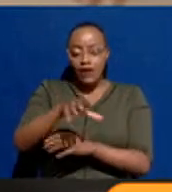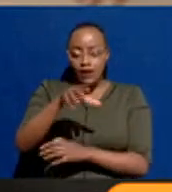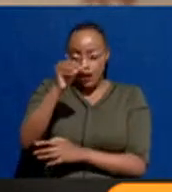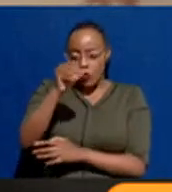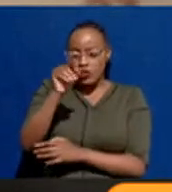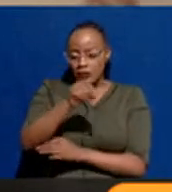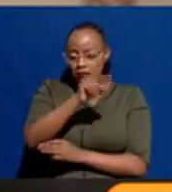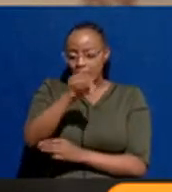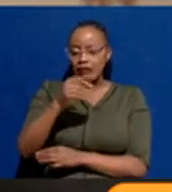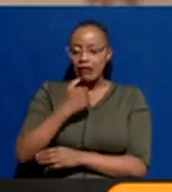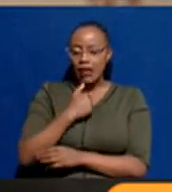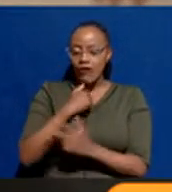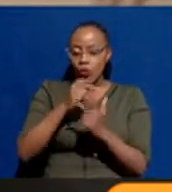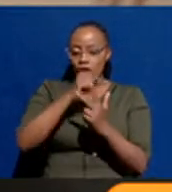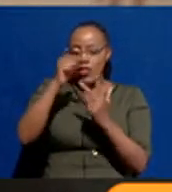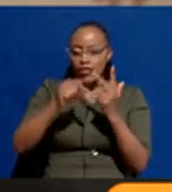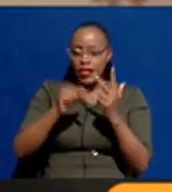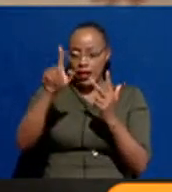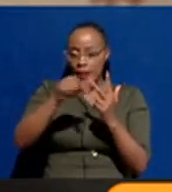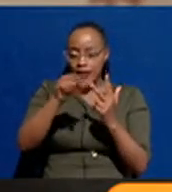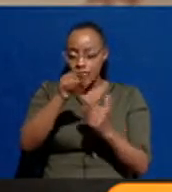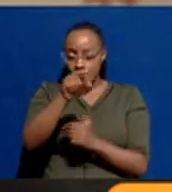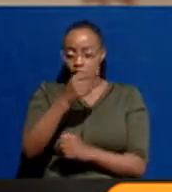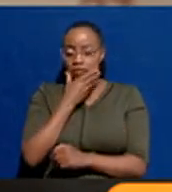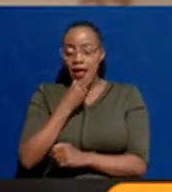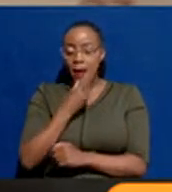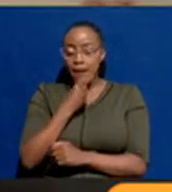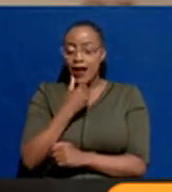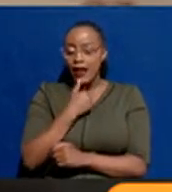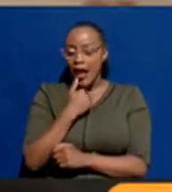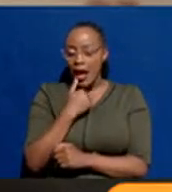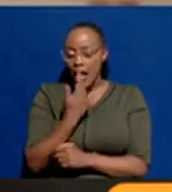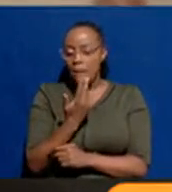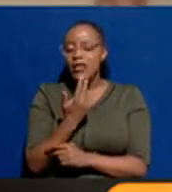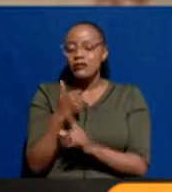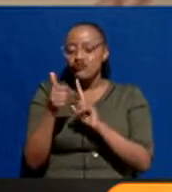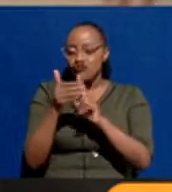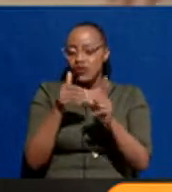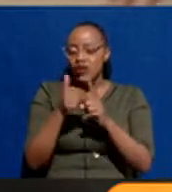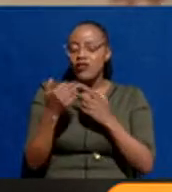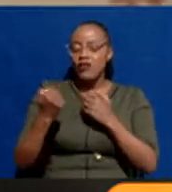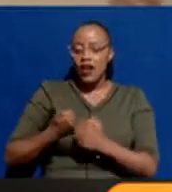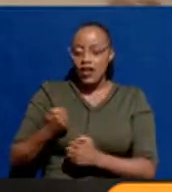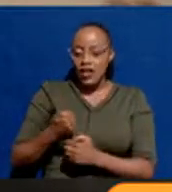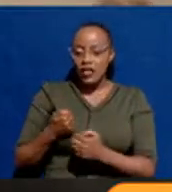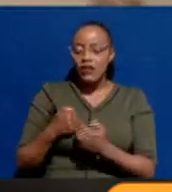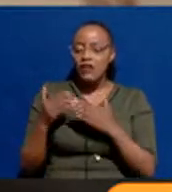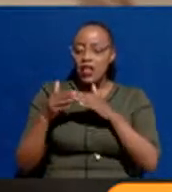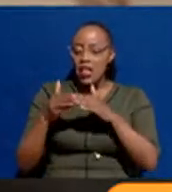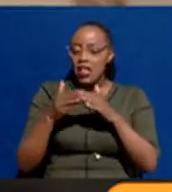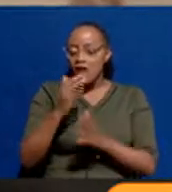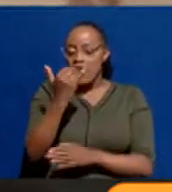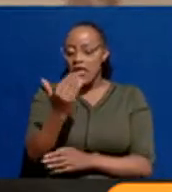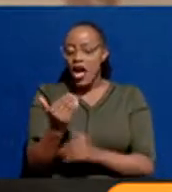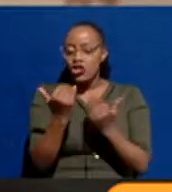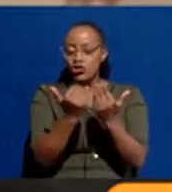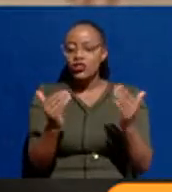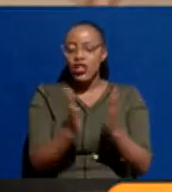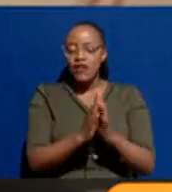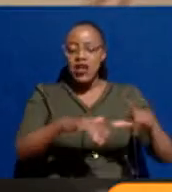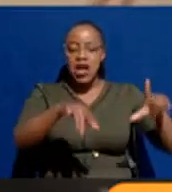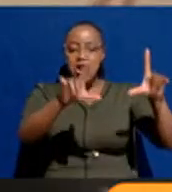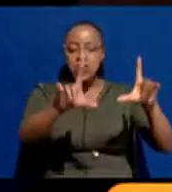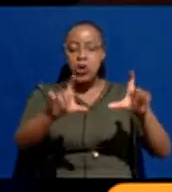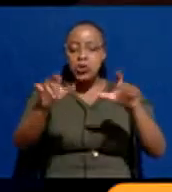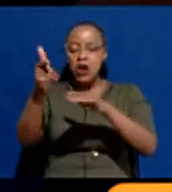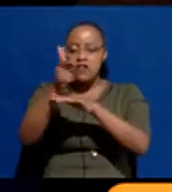hatia kwenye makosa matatu. Scheller anatuhumiwa kwa ulanguzi wa watoto, kuwanajisi watoto wa umri mdogo na kuwapiga picha